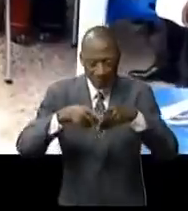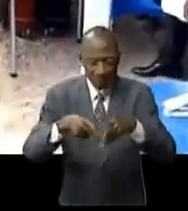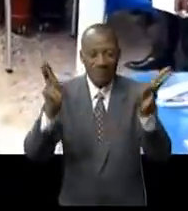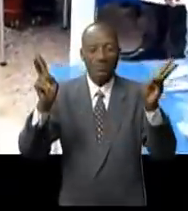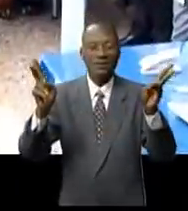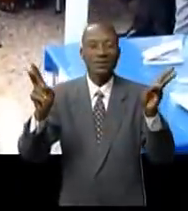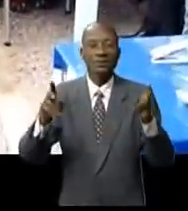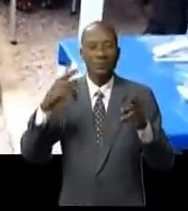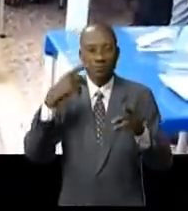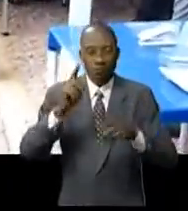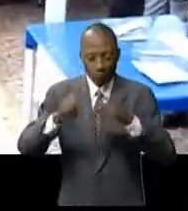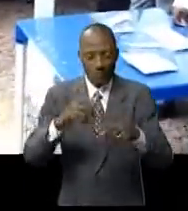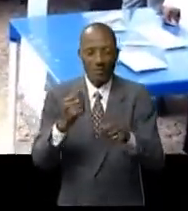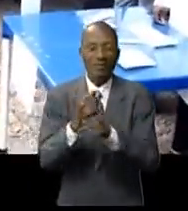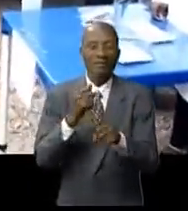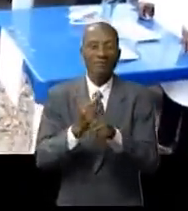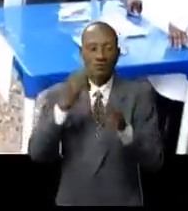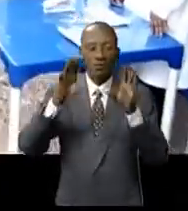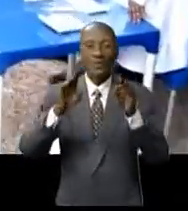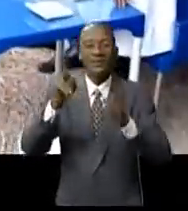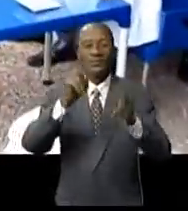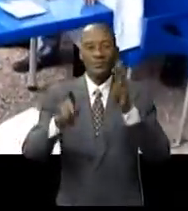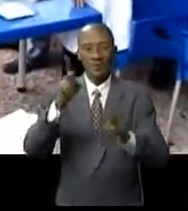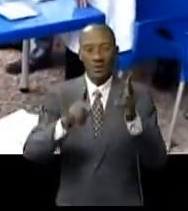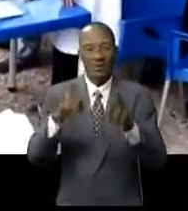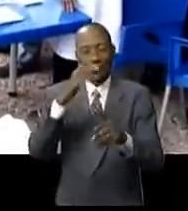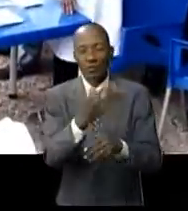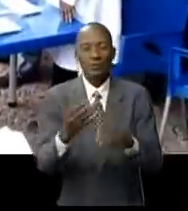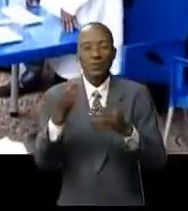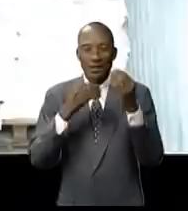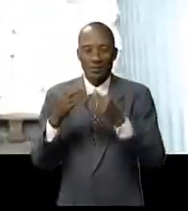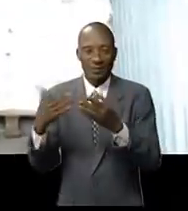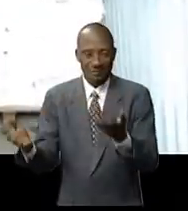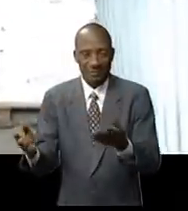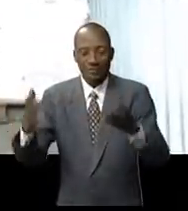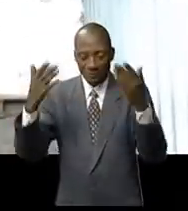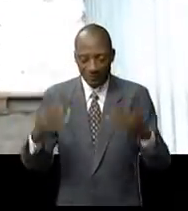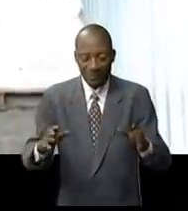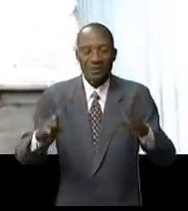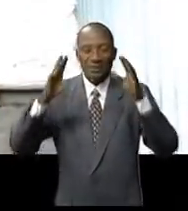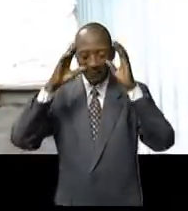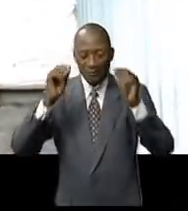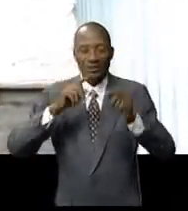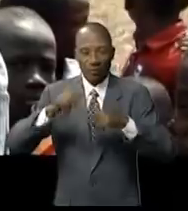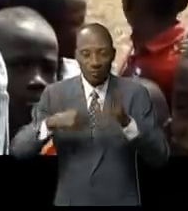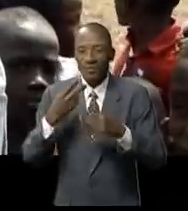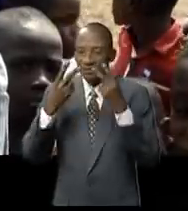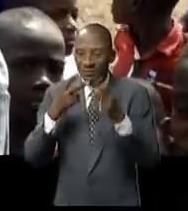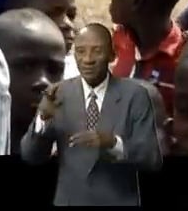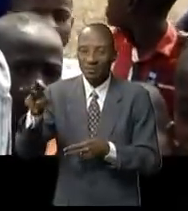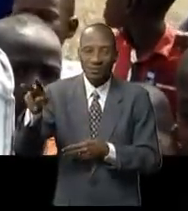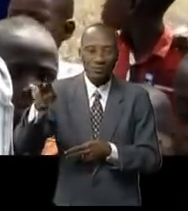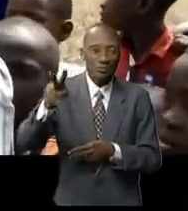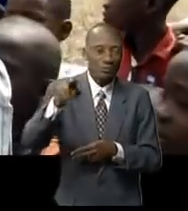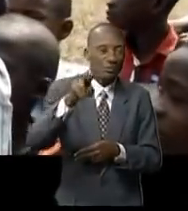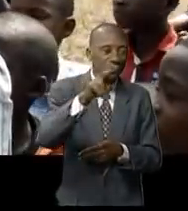Accompagné de la première dame, Denise Nyakiro Tshisekedi, le président de la République a visité quelques cantines de vente au sein du camp Tchatch. Personnellement, comme